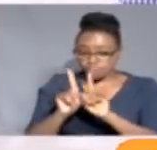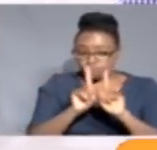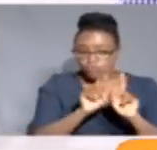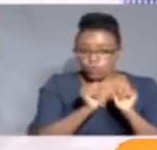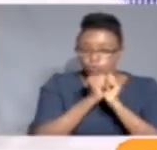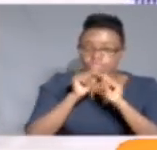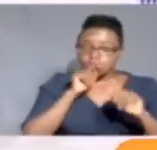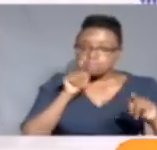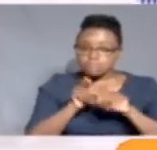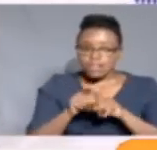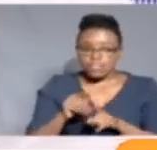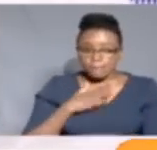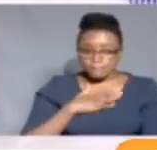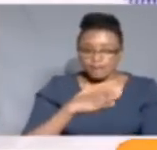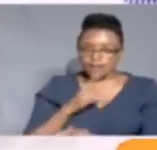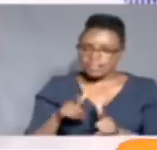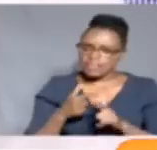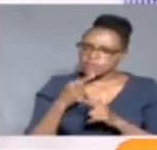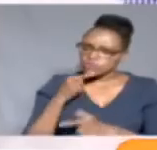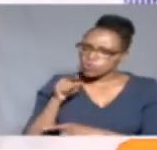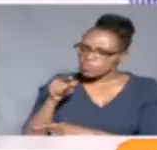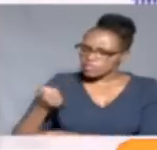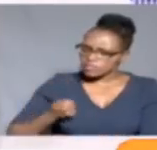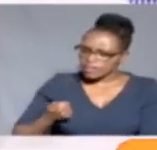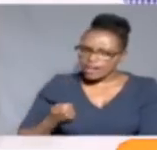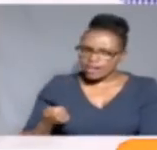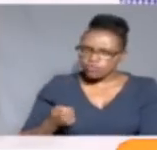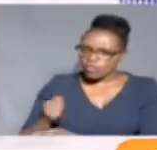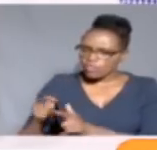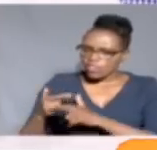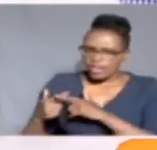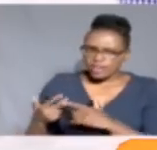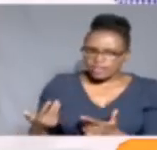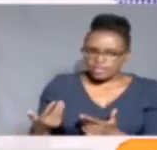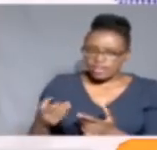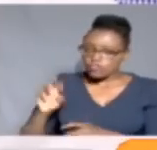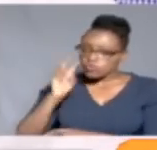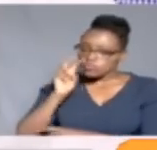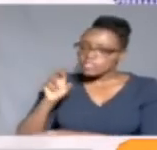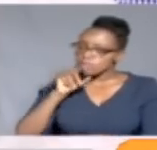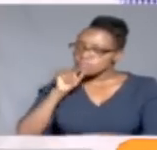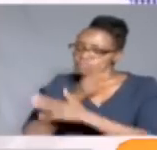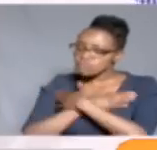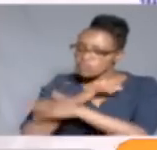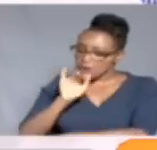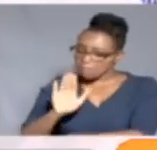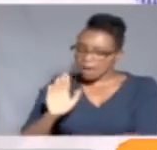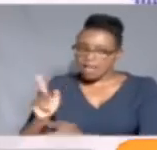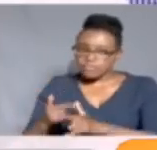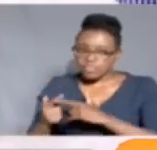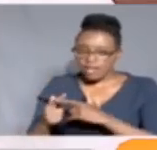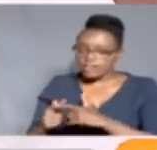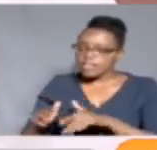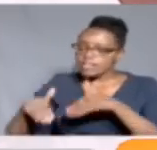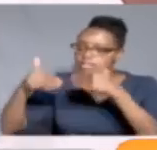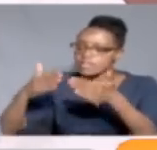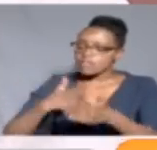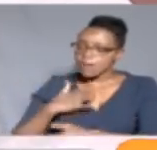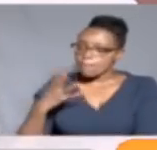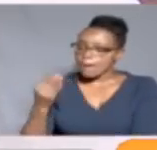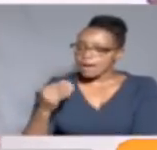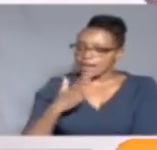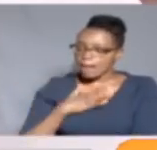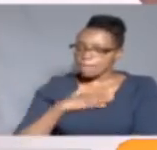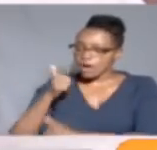ile bradhangu. Haya, akamwambia yule msichana, basi kama umeona boyfriend yako nipe ile pesa yenye